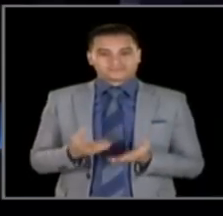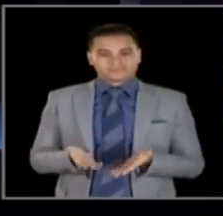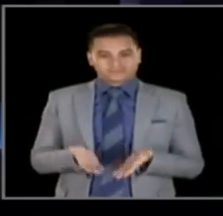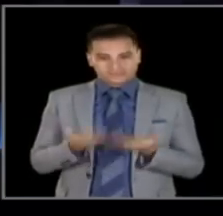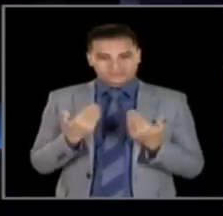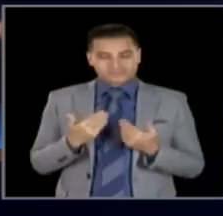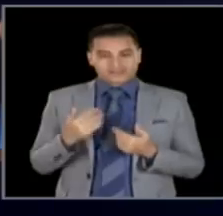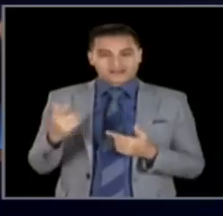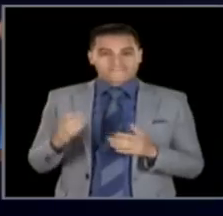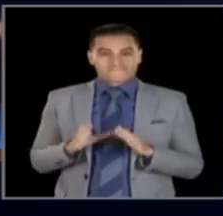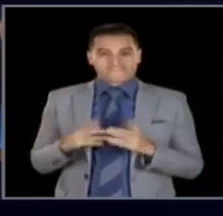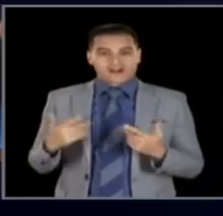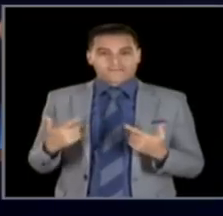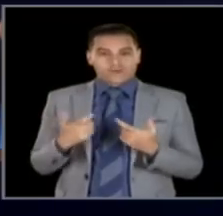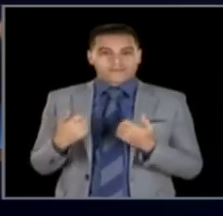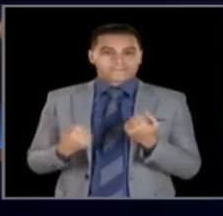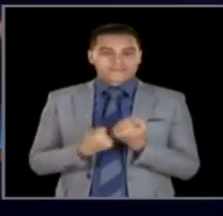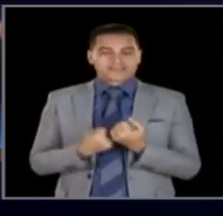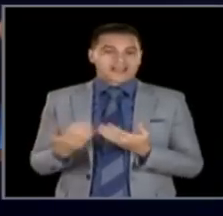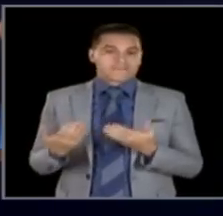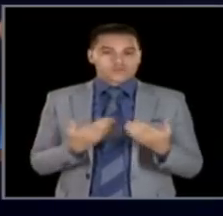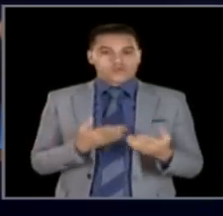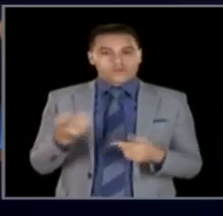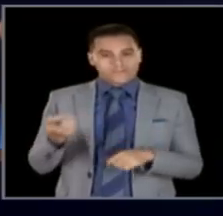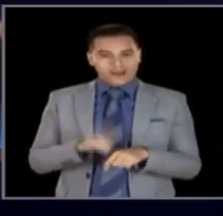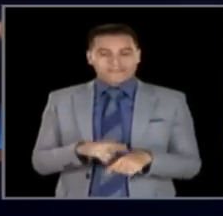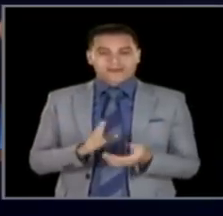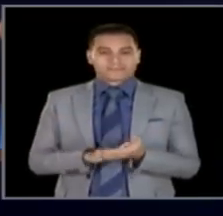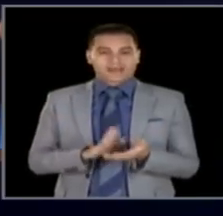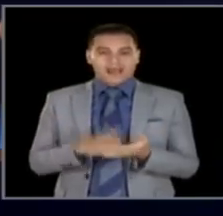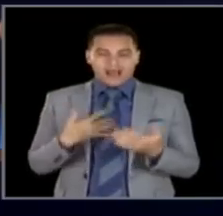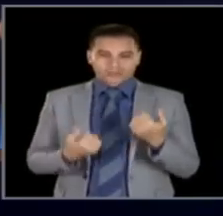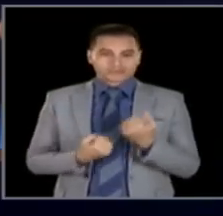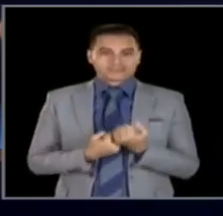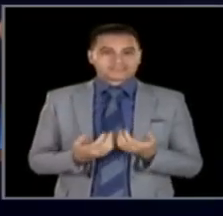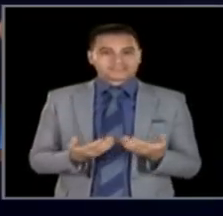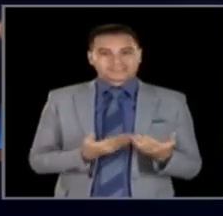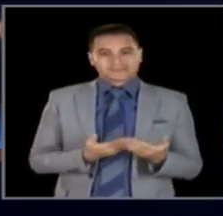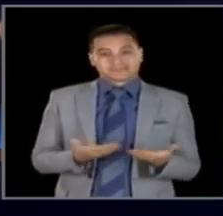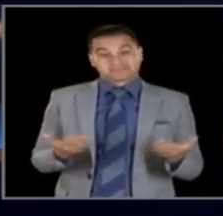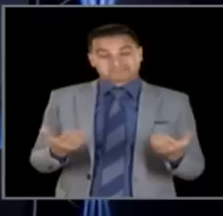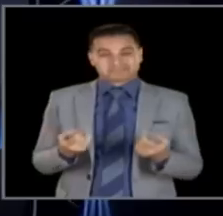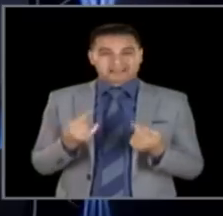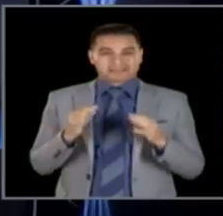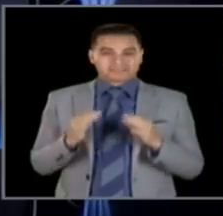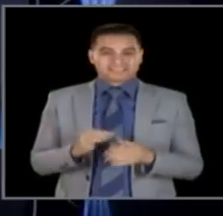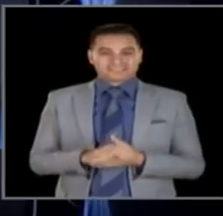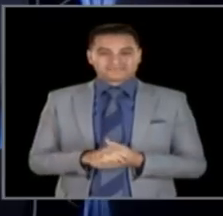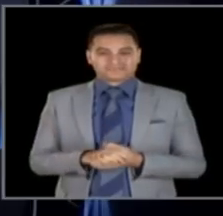يعني فايترز كمان بيشجعوكوا، يعني هم كمان عايزينكم تكسبوا، يعني حاجة غريبة